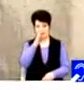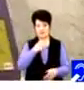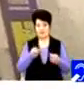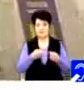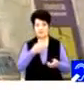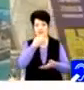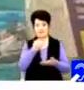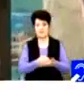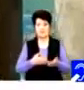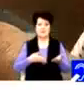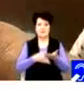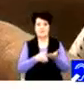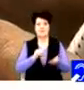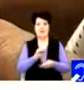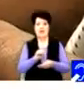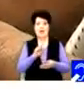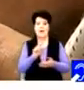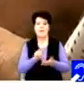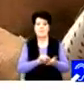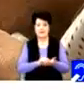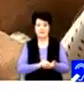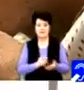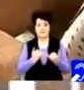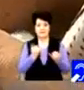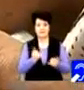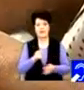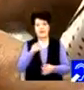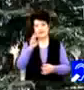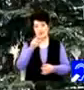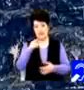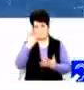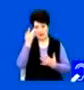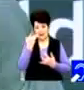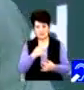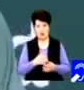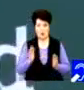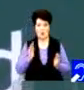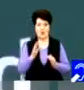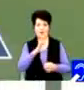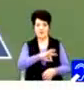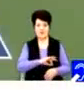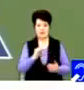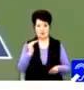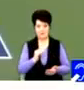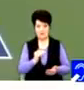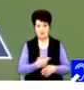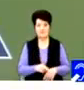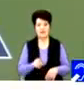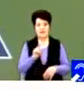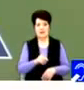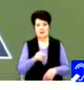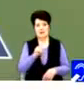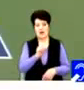asumat răspunderea pentru indexarea pensiilor și ajutoarele de Paști oferite celor cu venituri mici la Indian Wells tenismenul